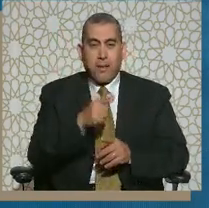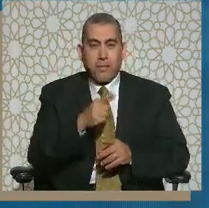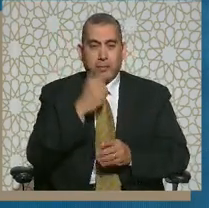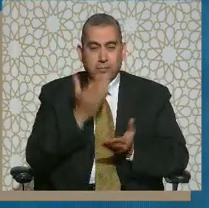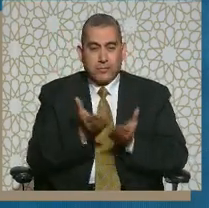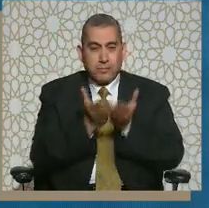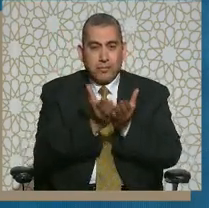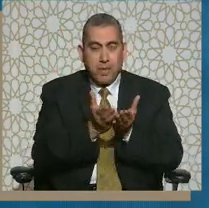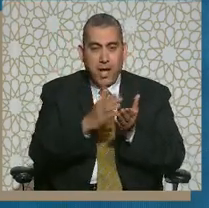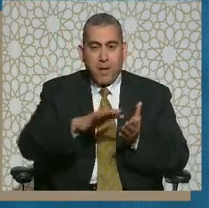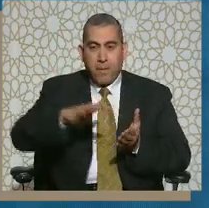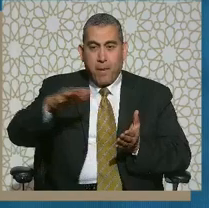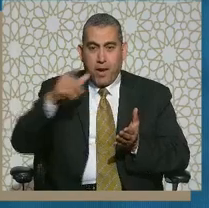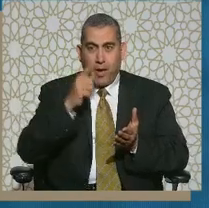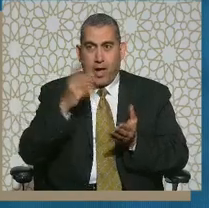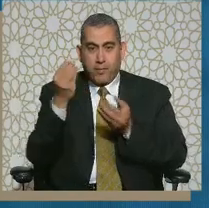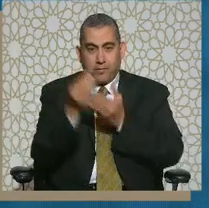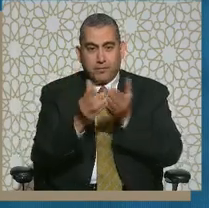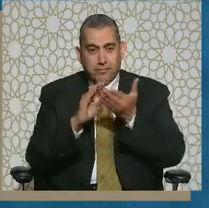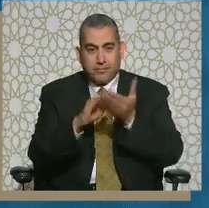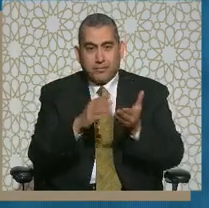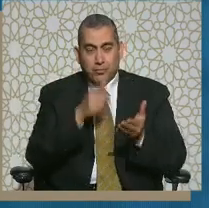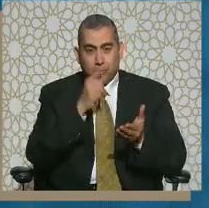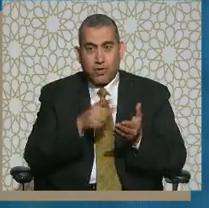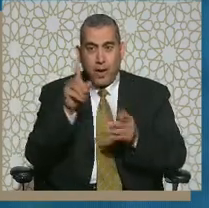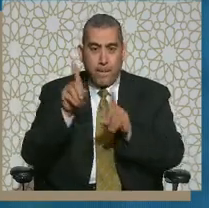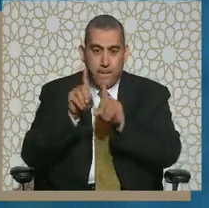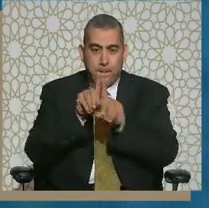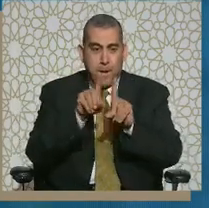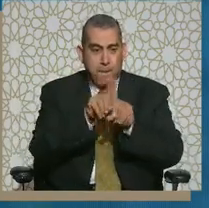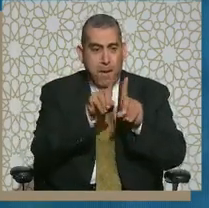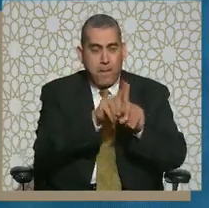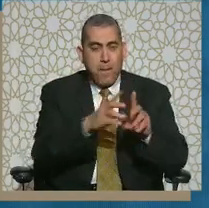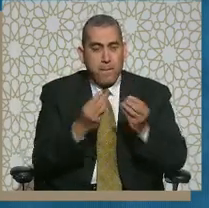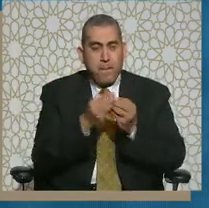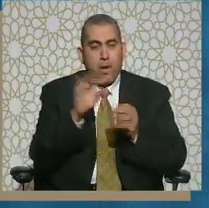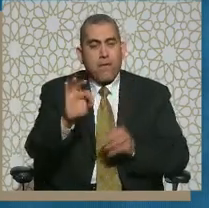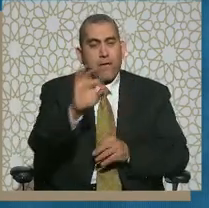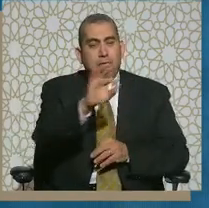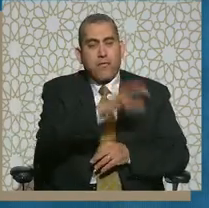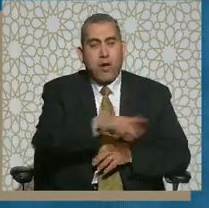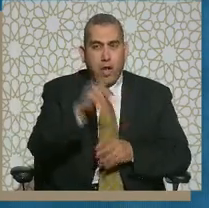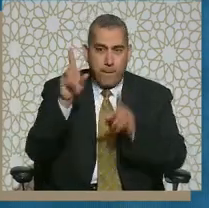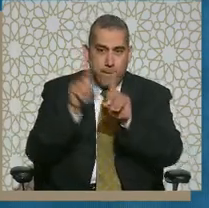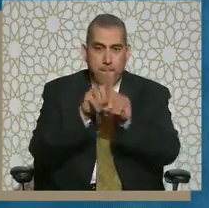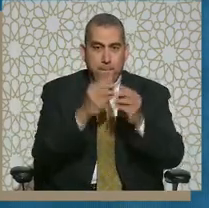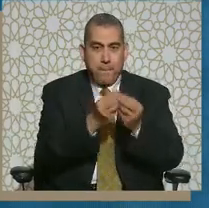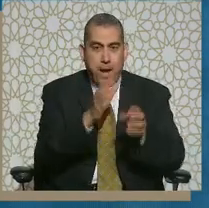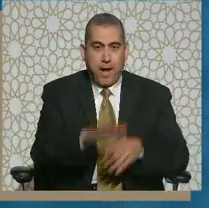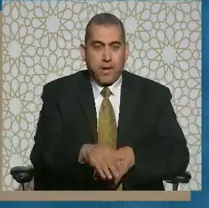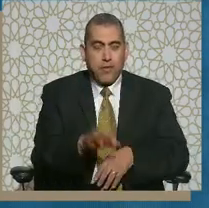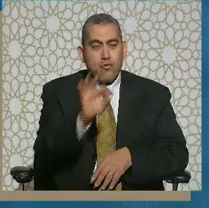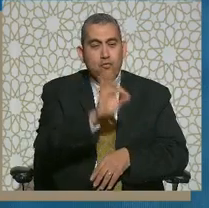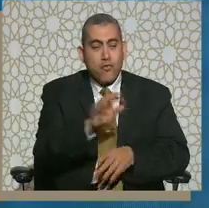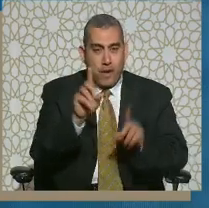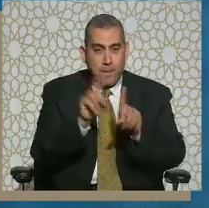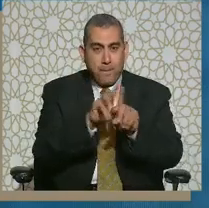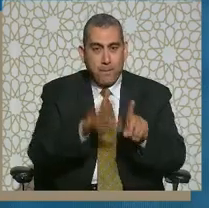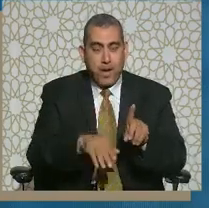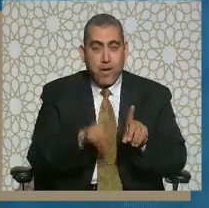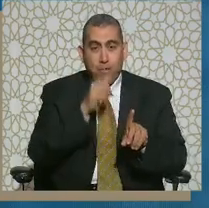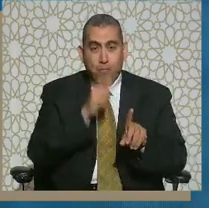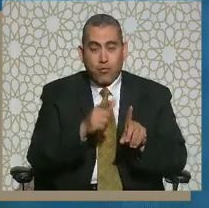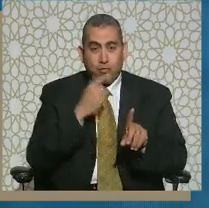والبحر ساعه ما تعيش وهو معكم اينما كنتم انت انسان فاظهر الاسى